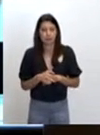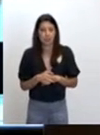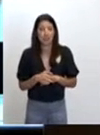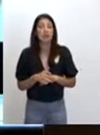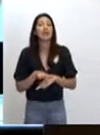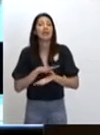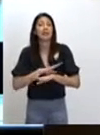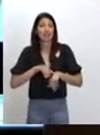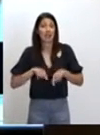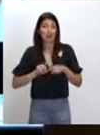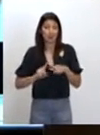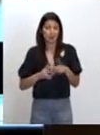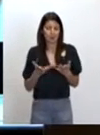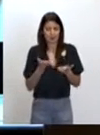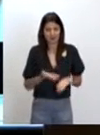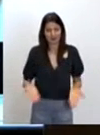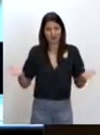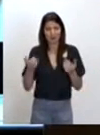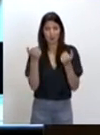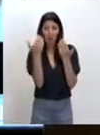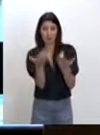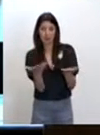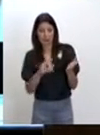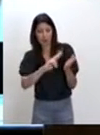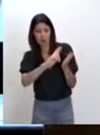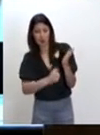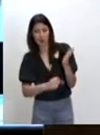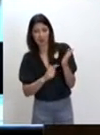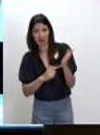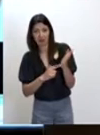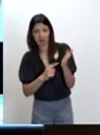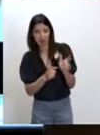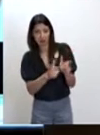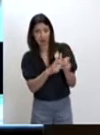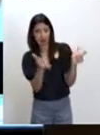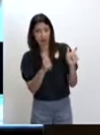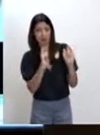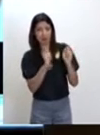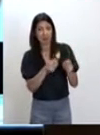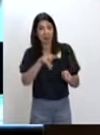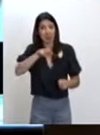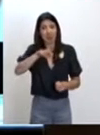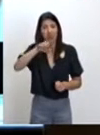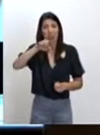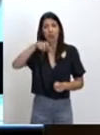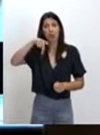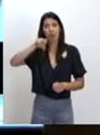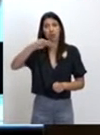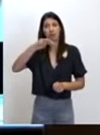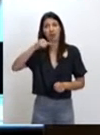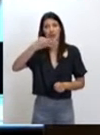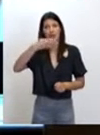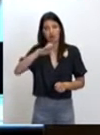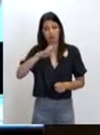proposons d'attribuer ce contrat à l'entreprise éponyme, qui est une entreprise